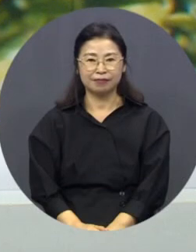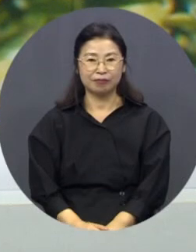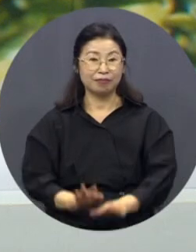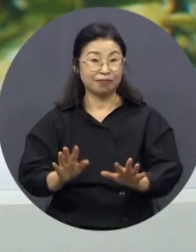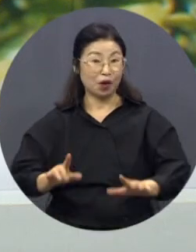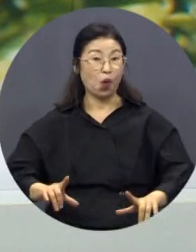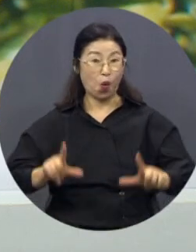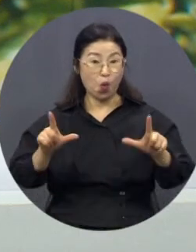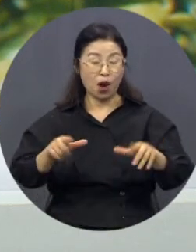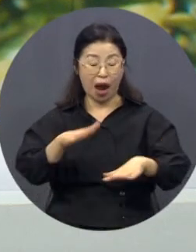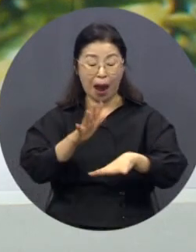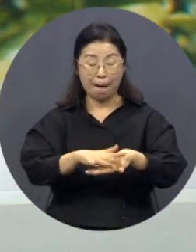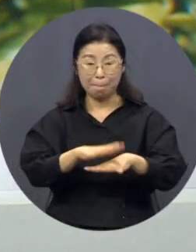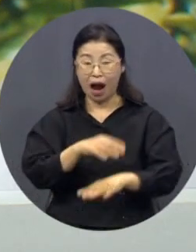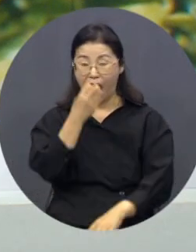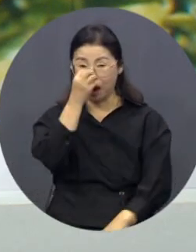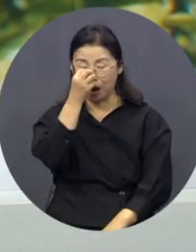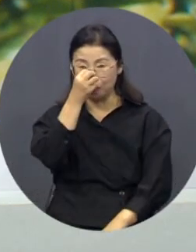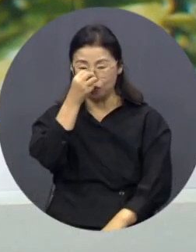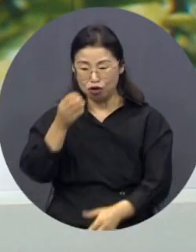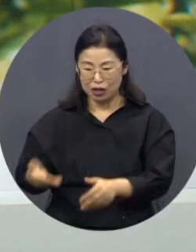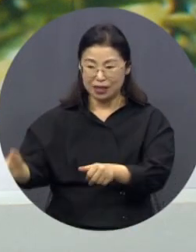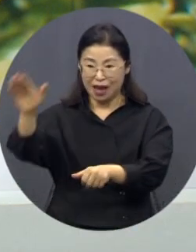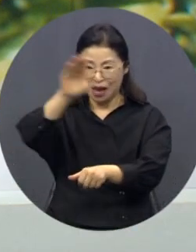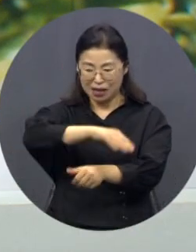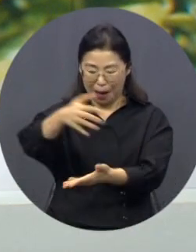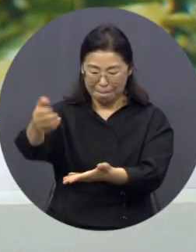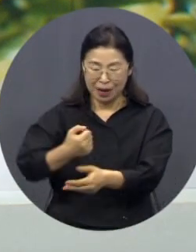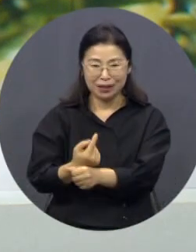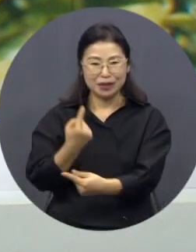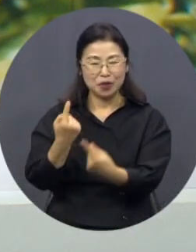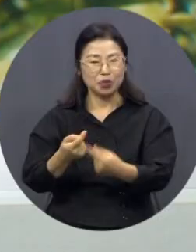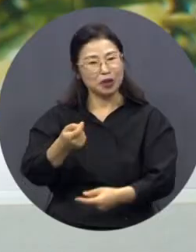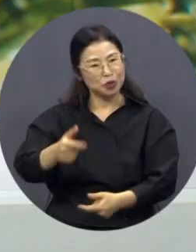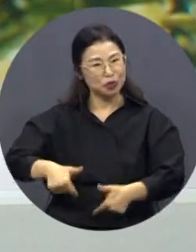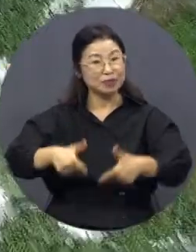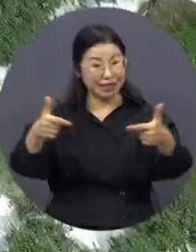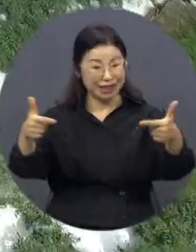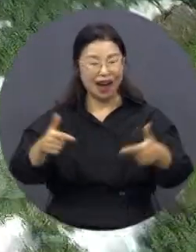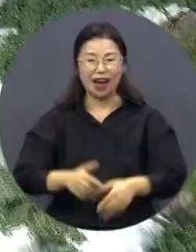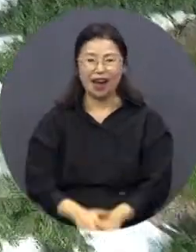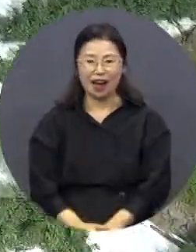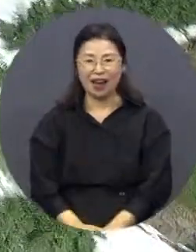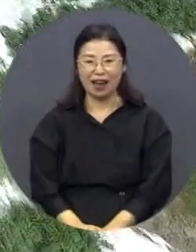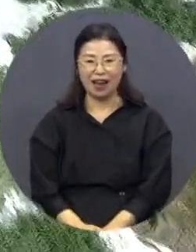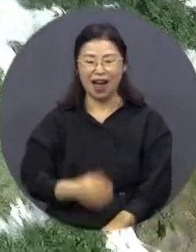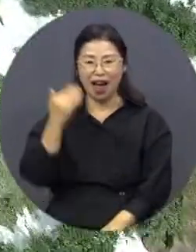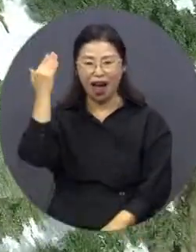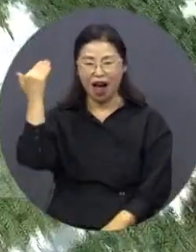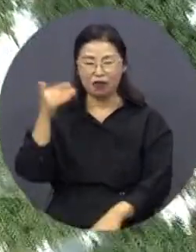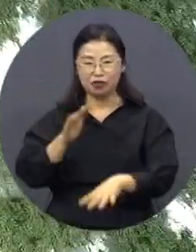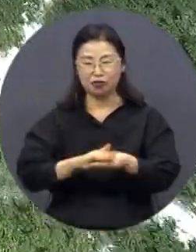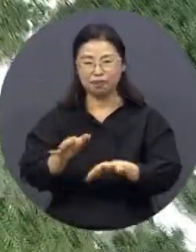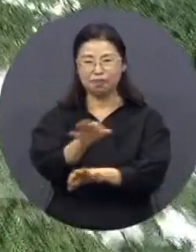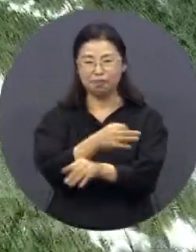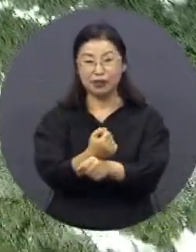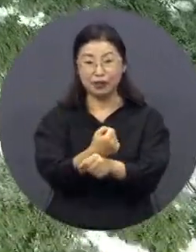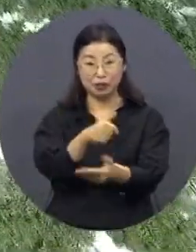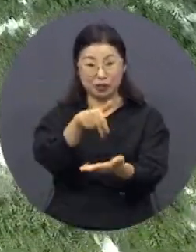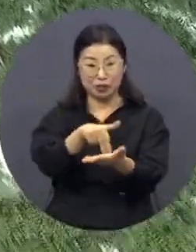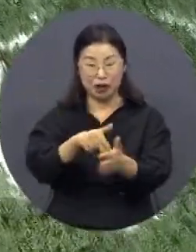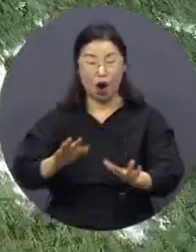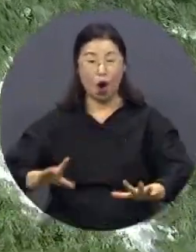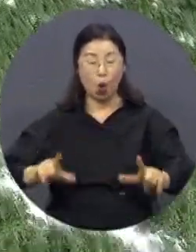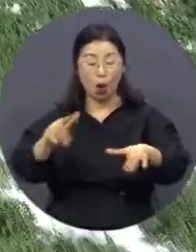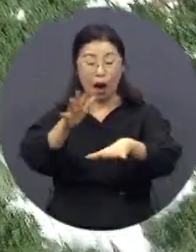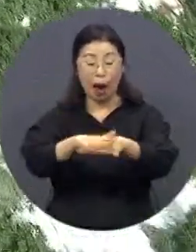예 올해 노지 온주 생산량이 지난해보다 다소 증가할 것으로 전망됐습니다 한국 농촌 경제 연구원에 따르면